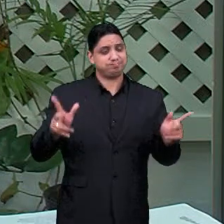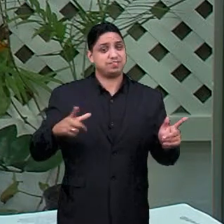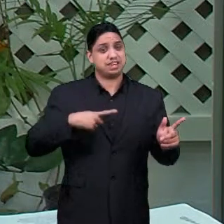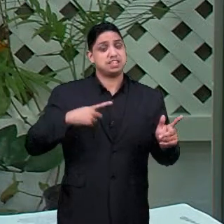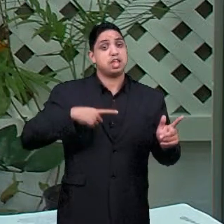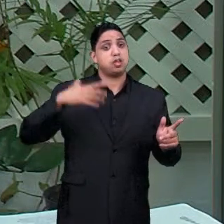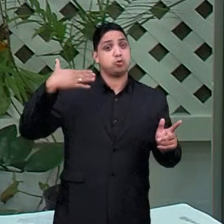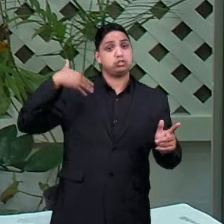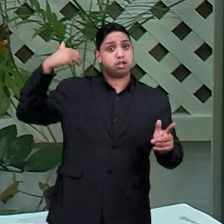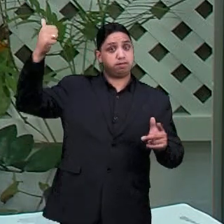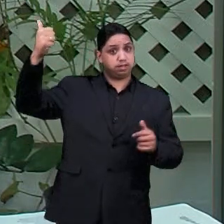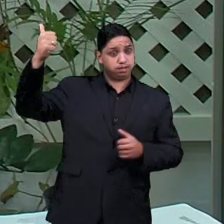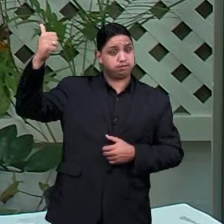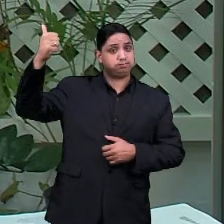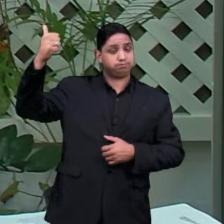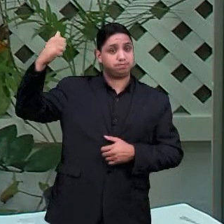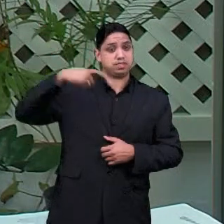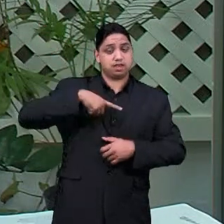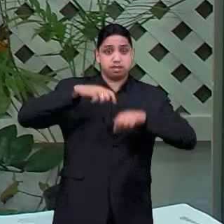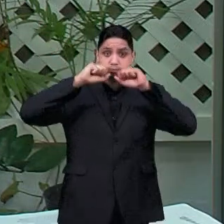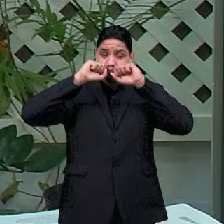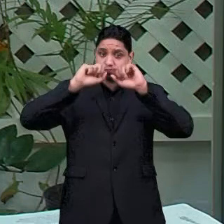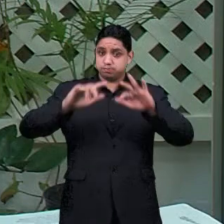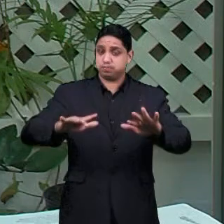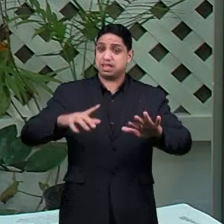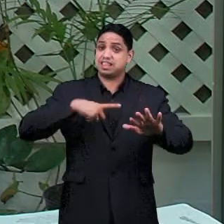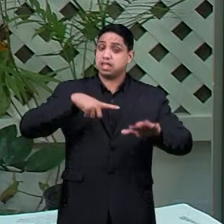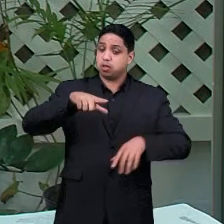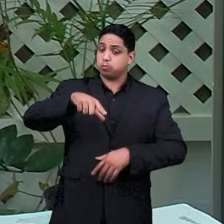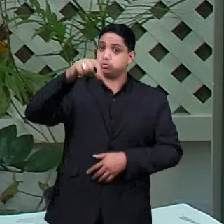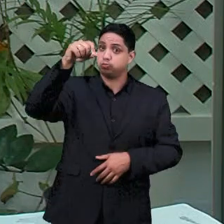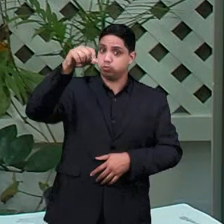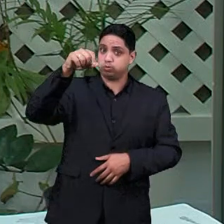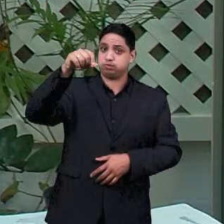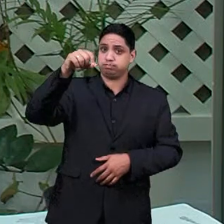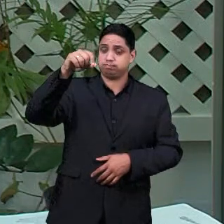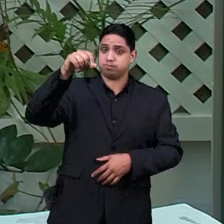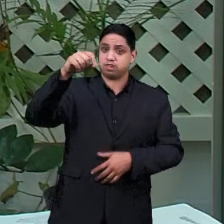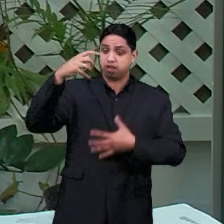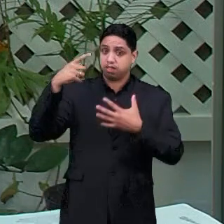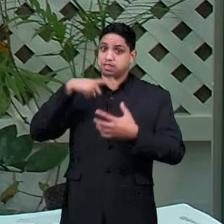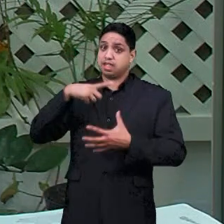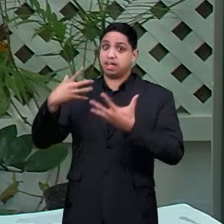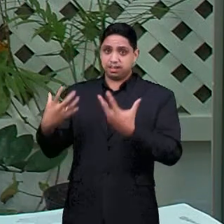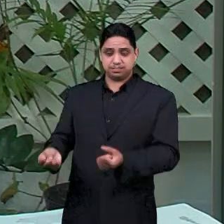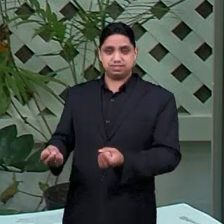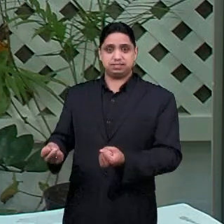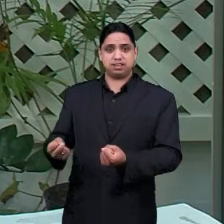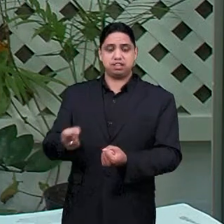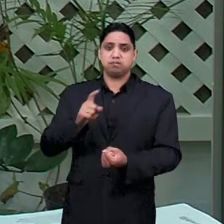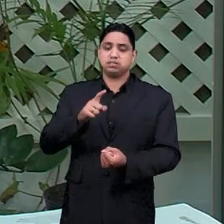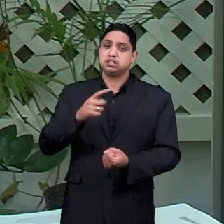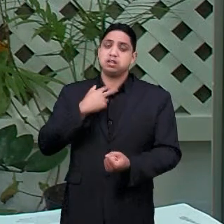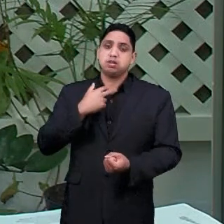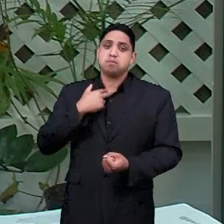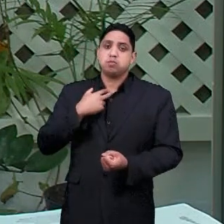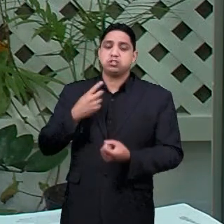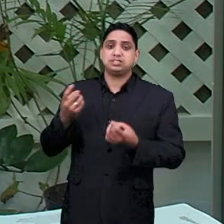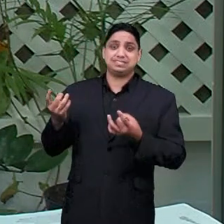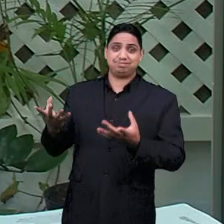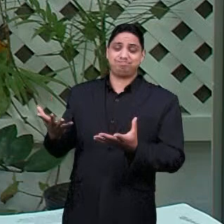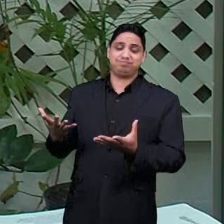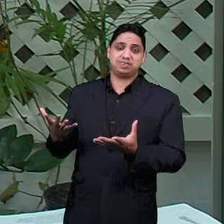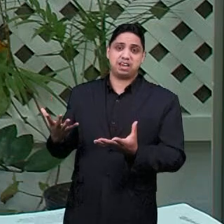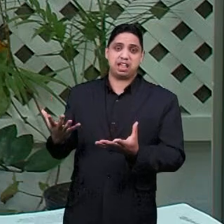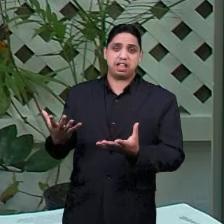une vocation, il y a une bénédiction, il y a un choix, il y a une élection, et l'homme ne peut pas laisser derrière. Donc ça, c'est